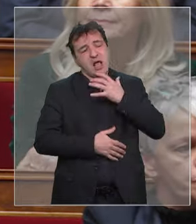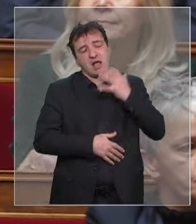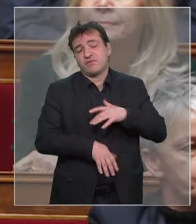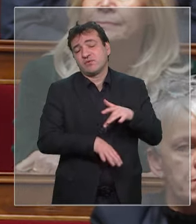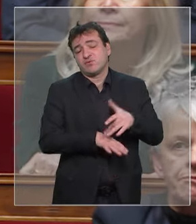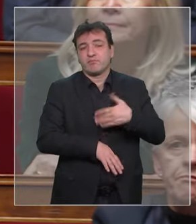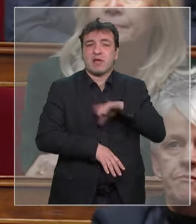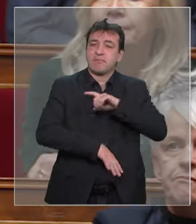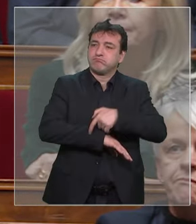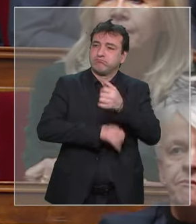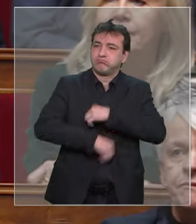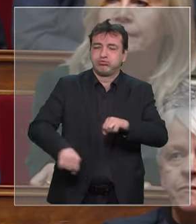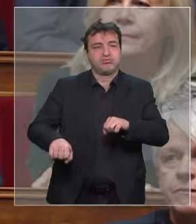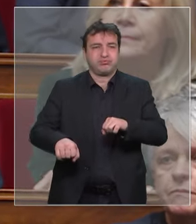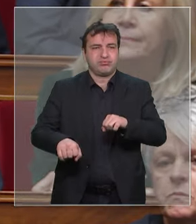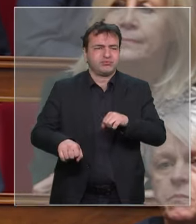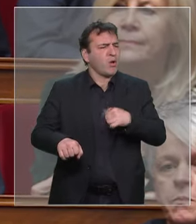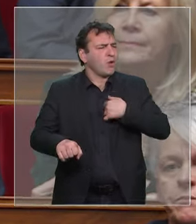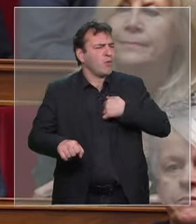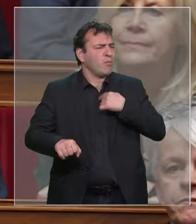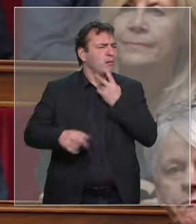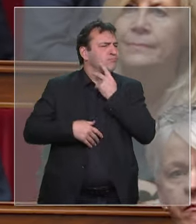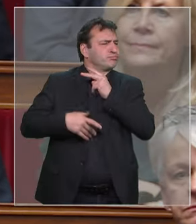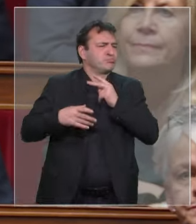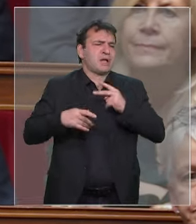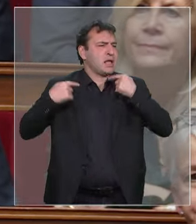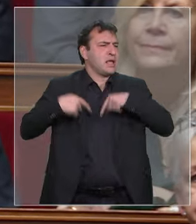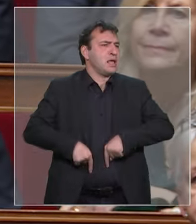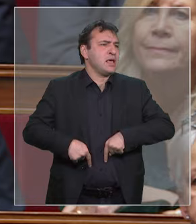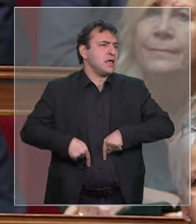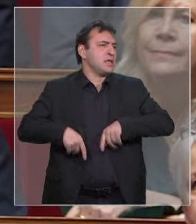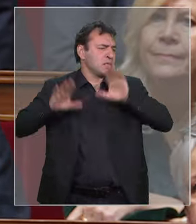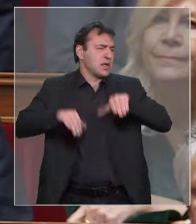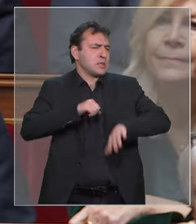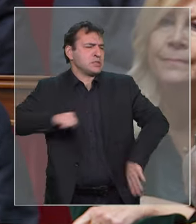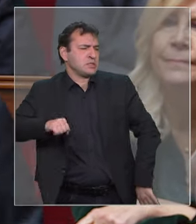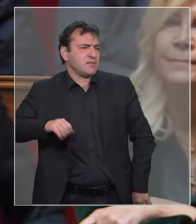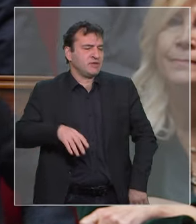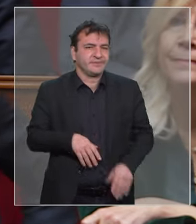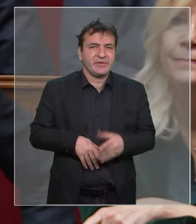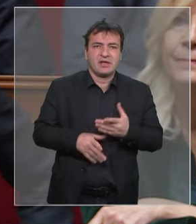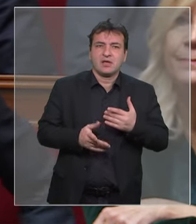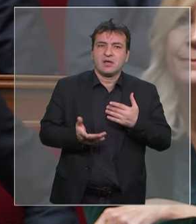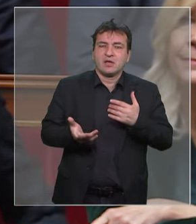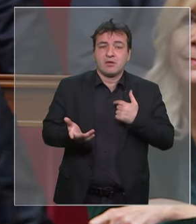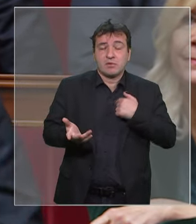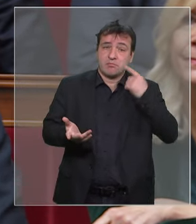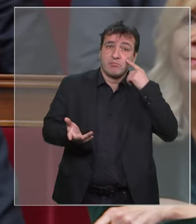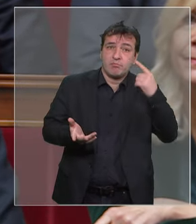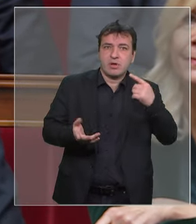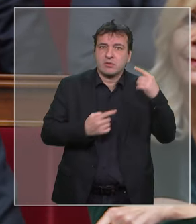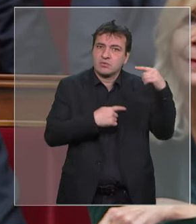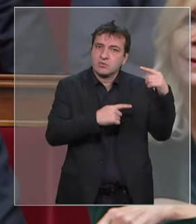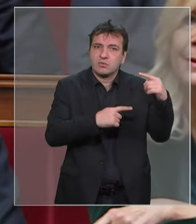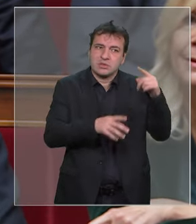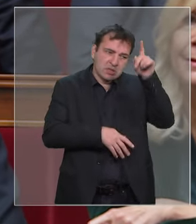de l'État islamique. Permettez-moi d'avoir une pensée pour Colline, assassiné alors qu'il découvrait Paris en amoureux